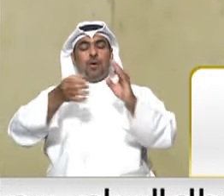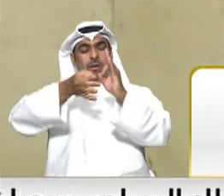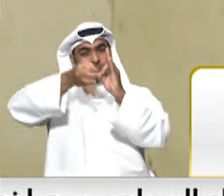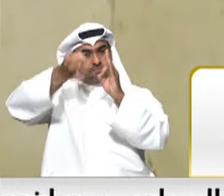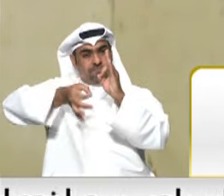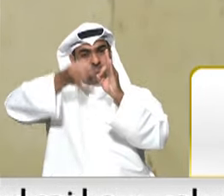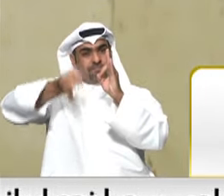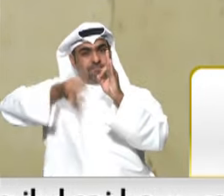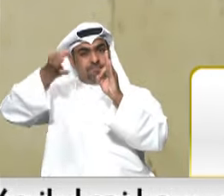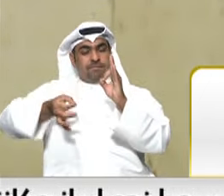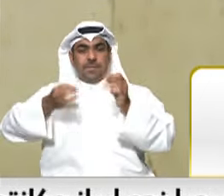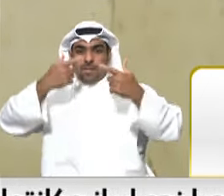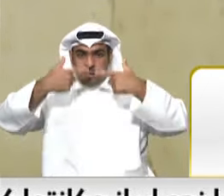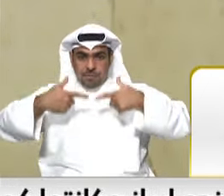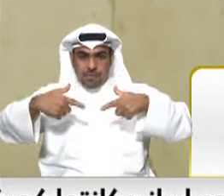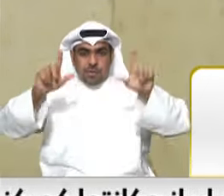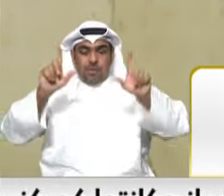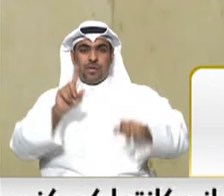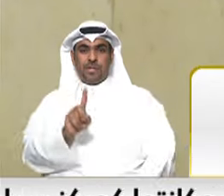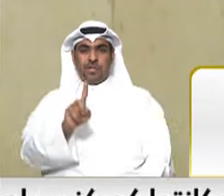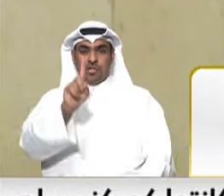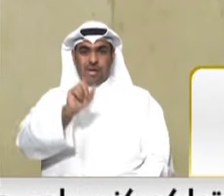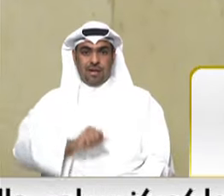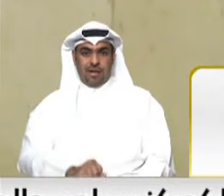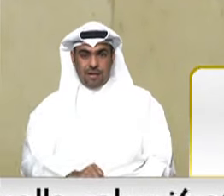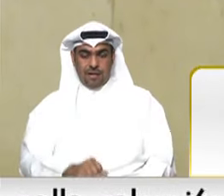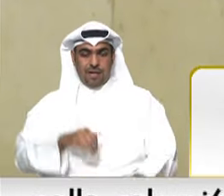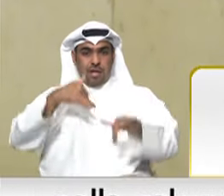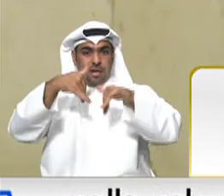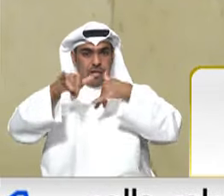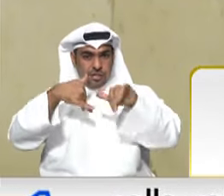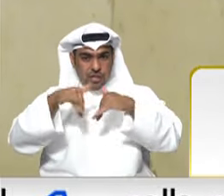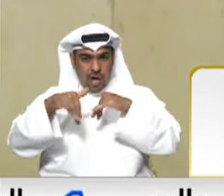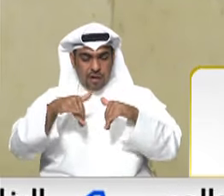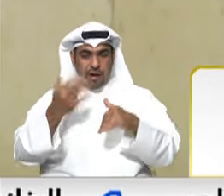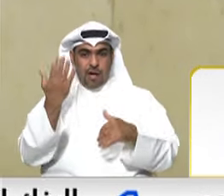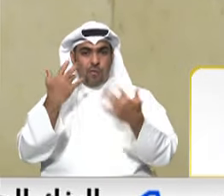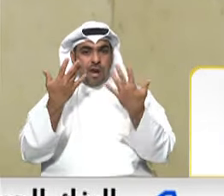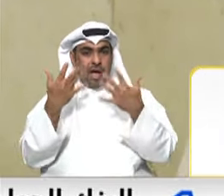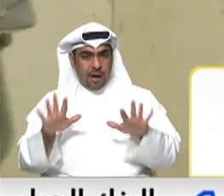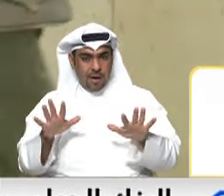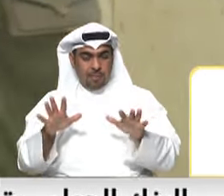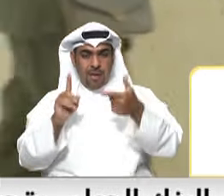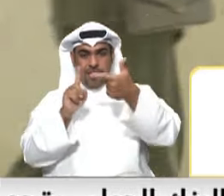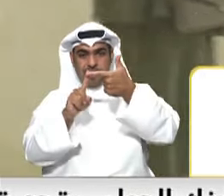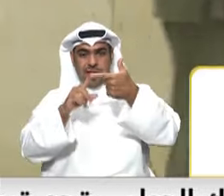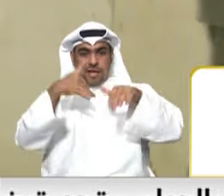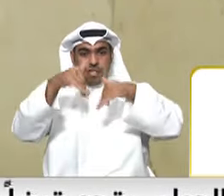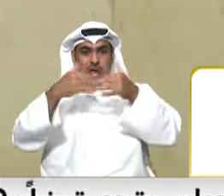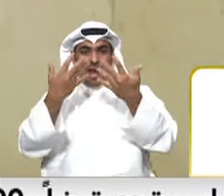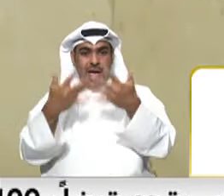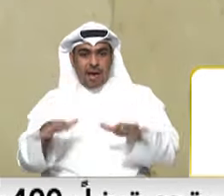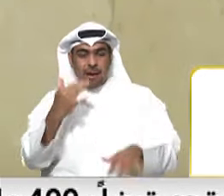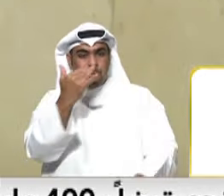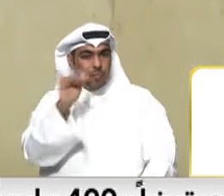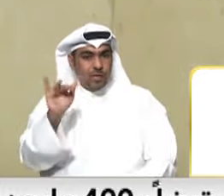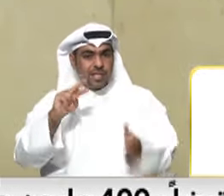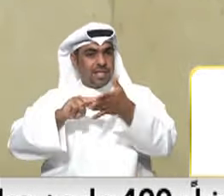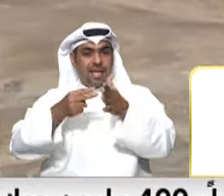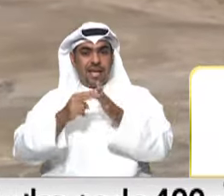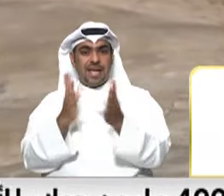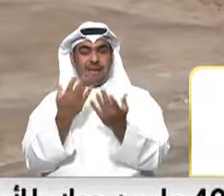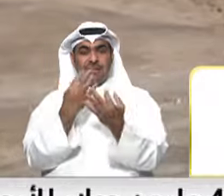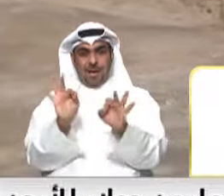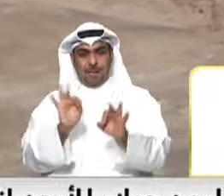فيها من الطرق المتضررة بشكل كامل إلى الطرق الأقل تضررا، ومن ثم عمل صيانة لجميع المناطق داخل الكويت